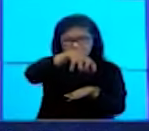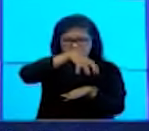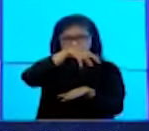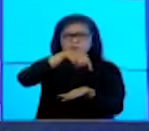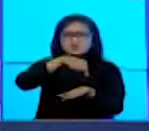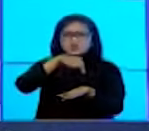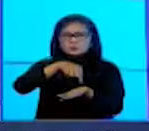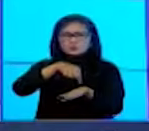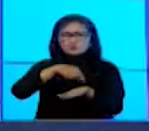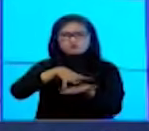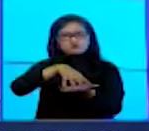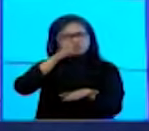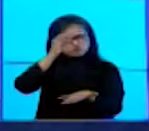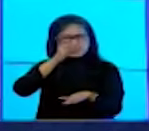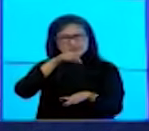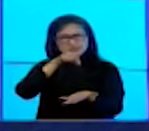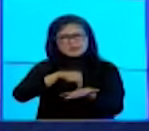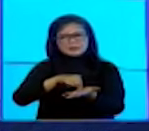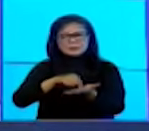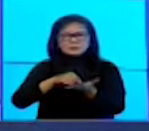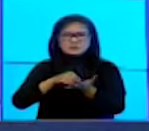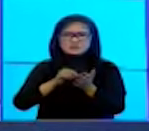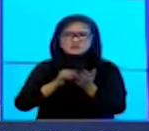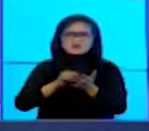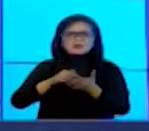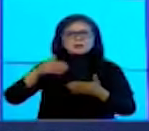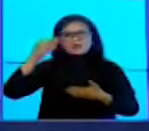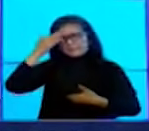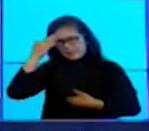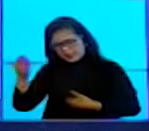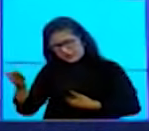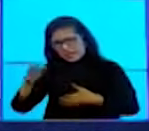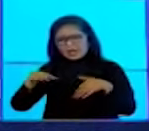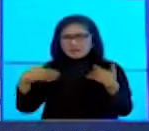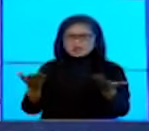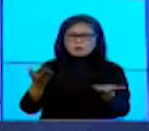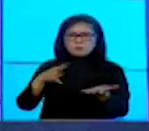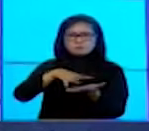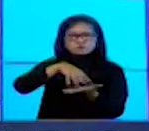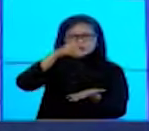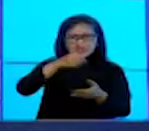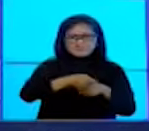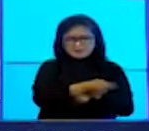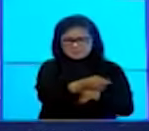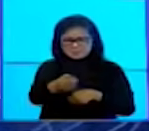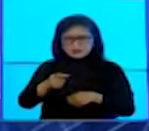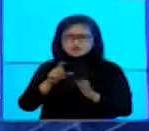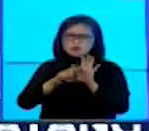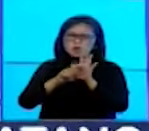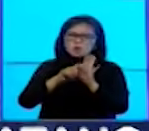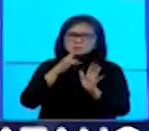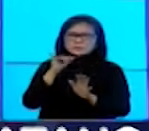ibadah, kemudian perniagaan, karena di situ ada seperti Indomaret, ya, dan